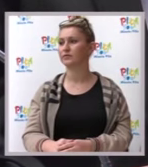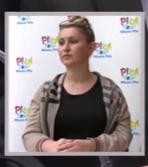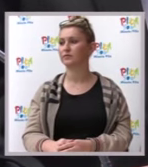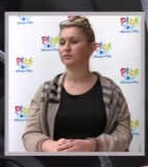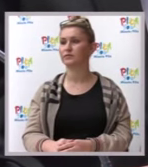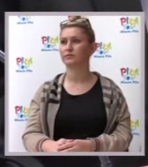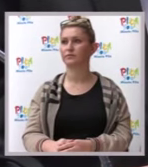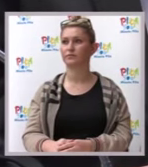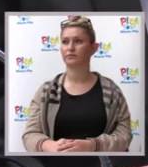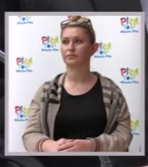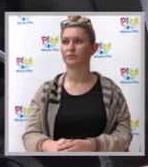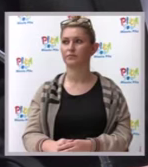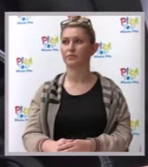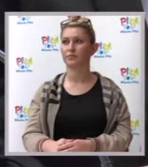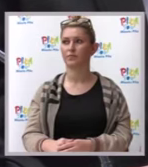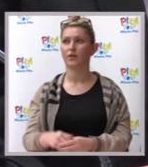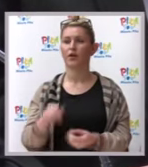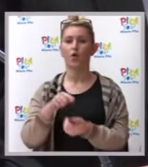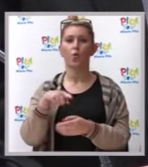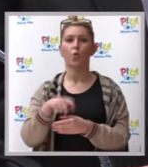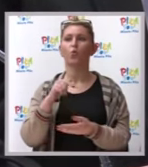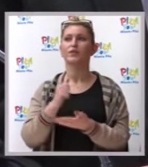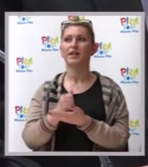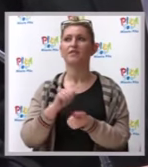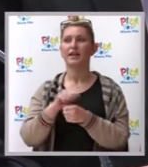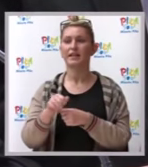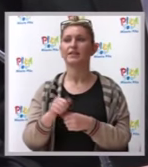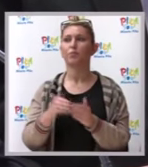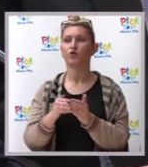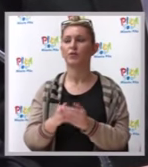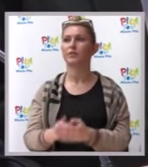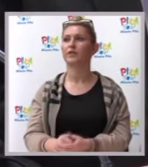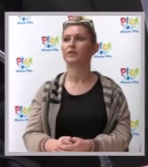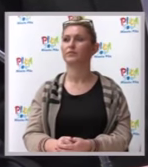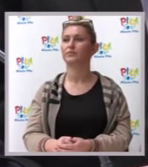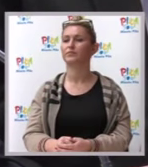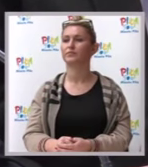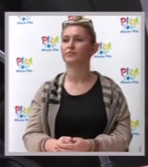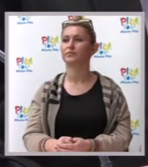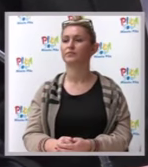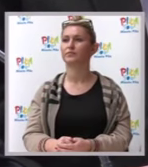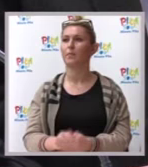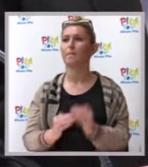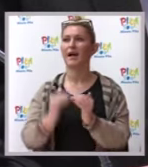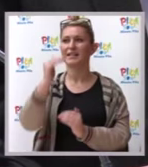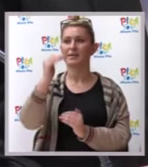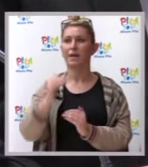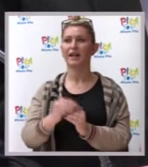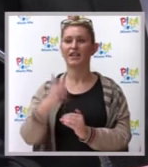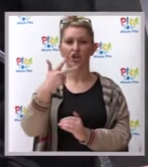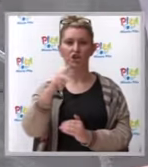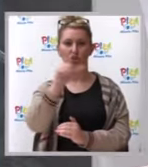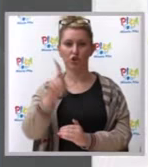takich gruntów objętych ustawą o rewitalizacji, została w ustawie określona w wysokości maksymalnej